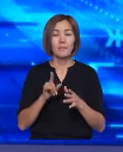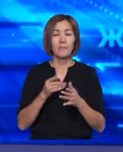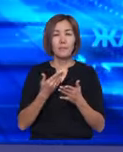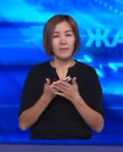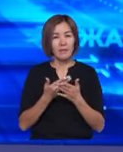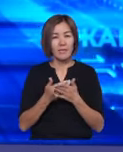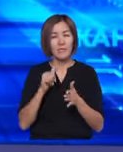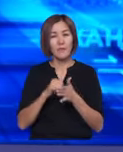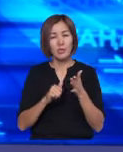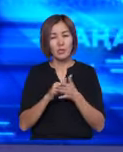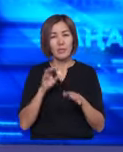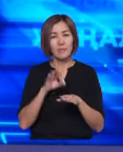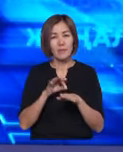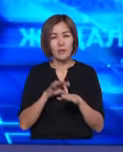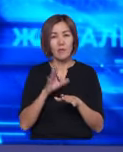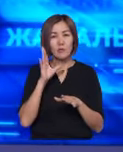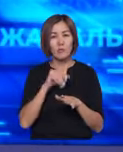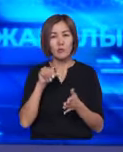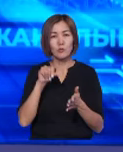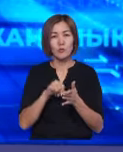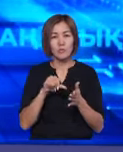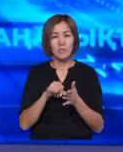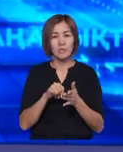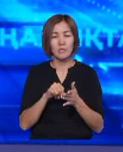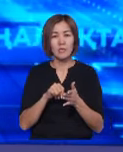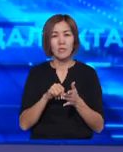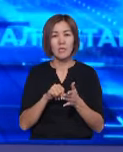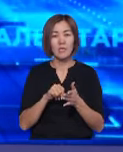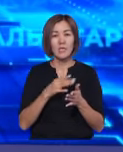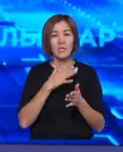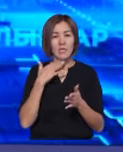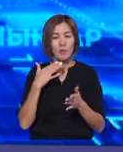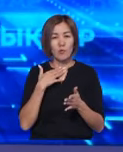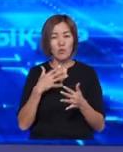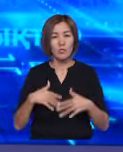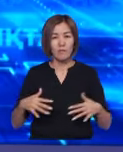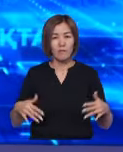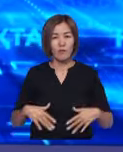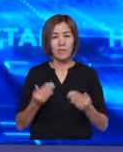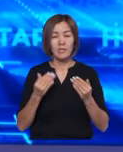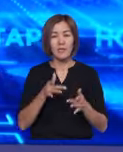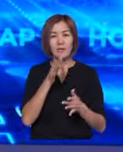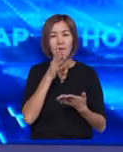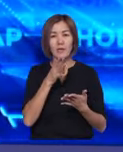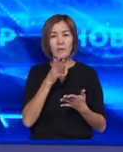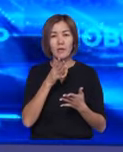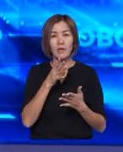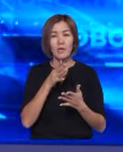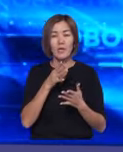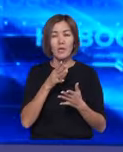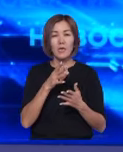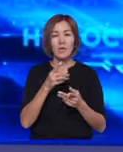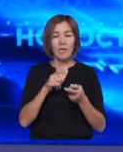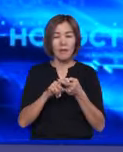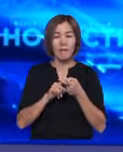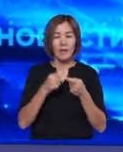предварительной причиной заболевания может быть участие заболевших в забое зараженного животного. На данный момент определен круг